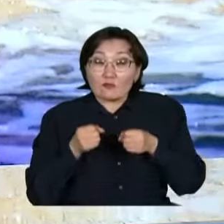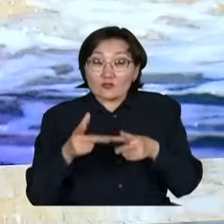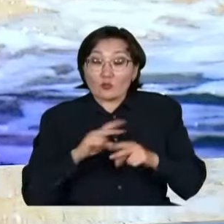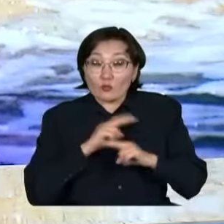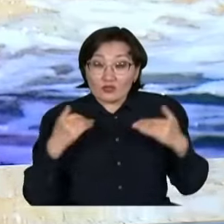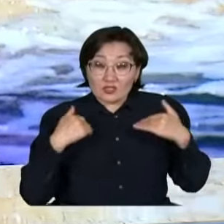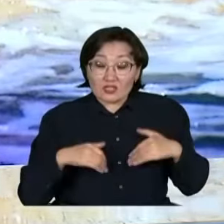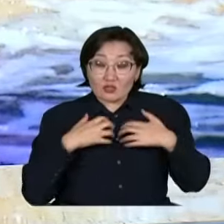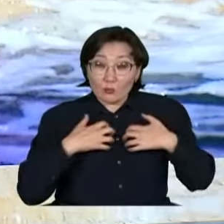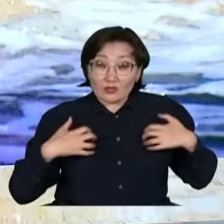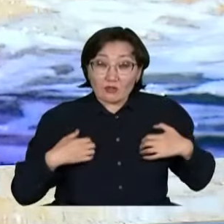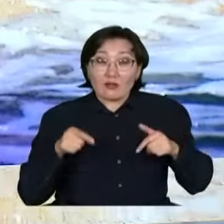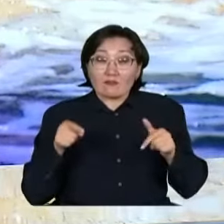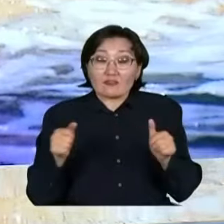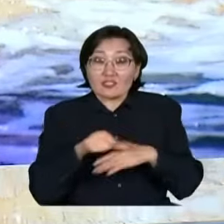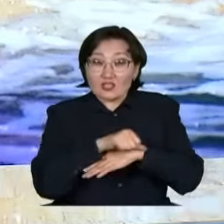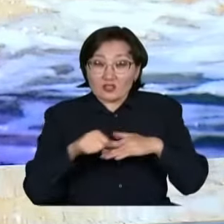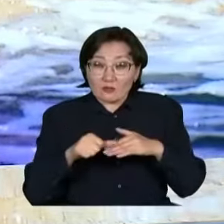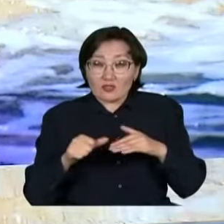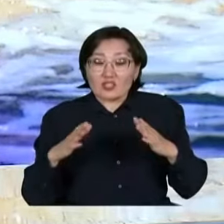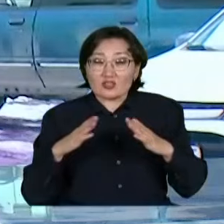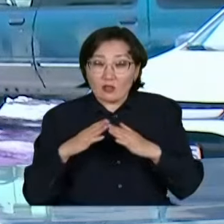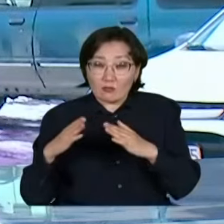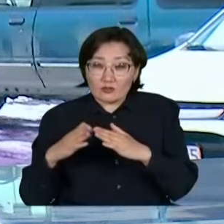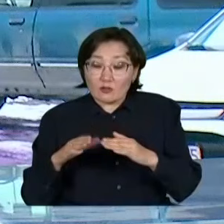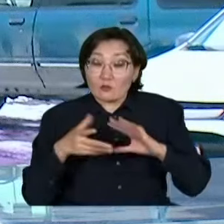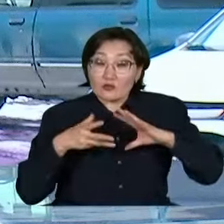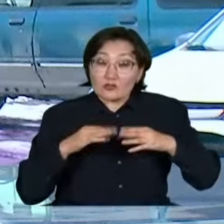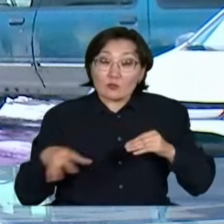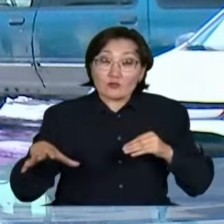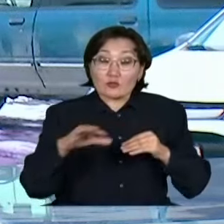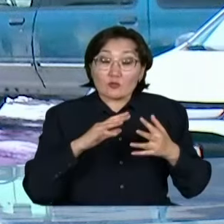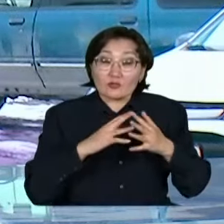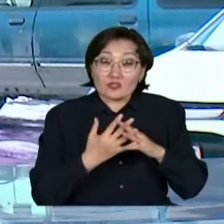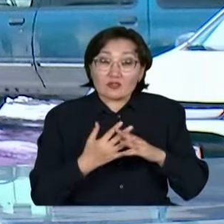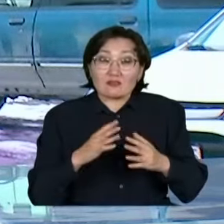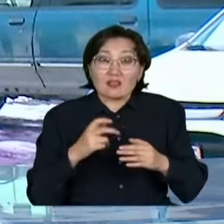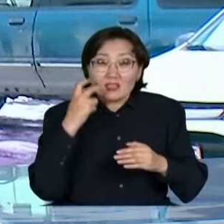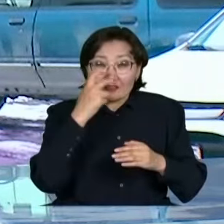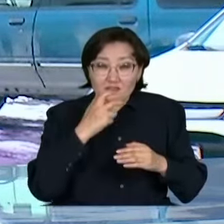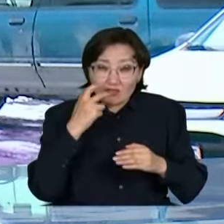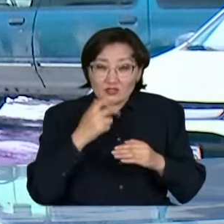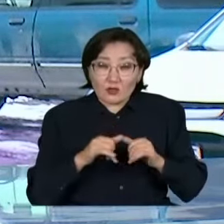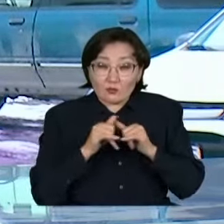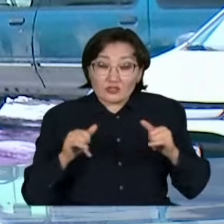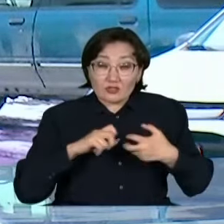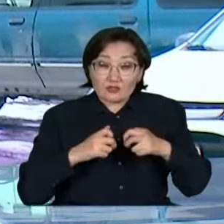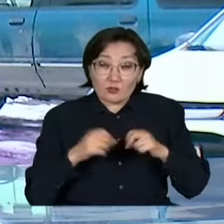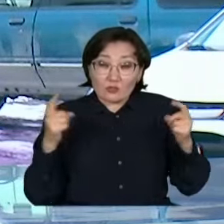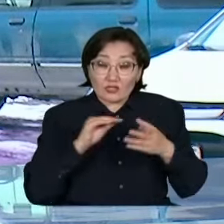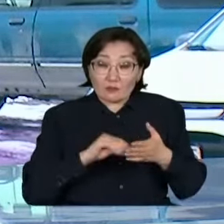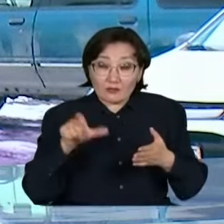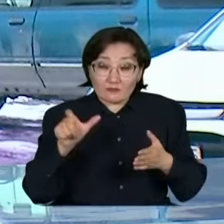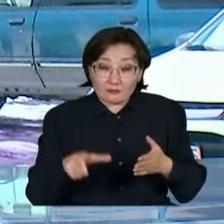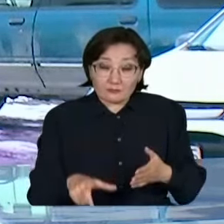туши убитых животных прямо в черте жилого массива. В результате по всему аулу стоит трупный запах. В проблеме разбирался